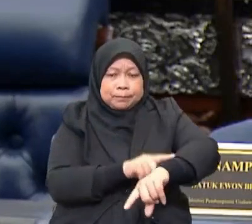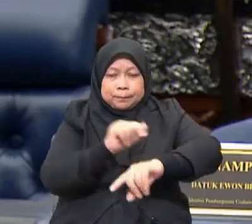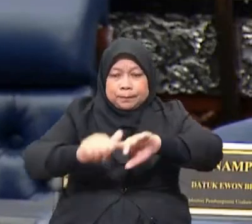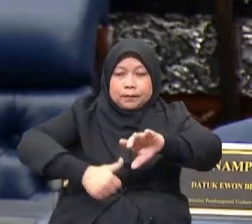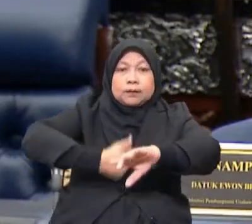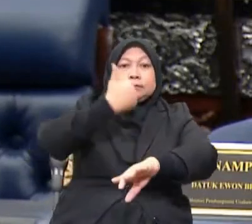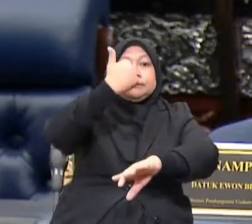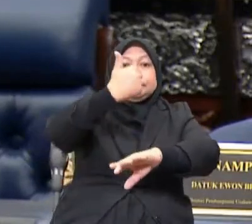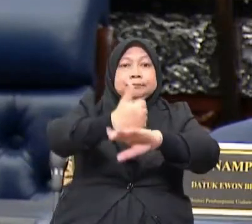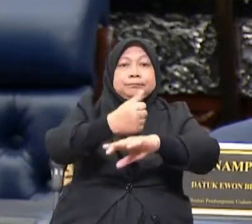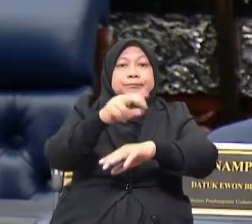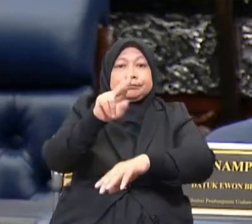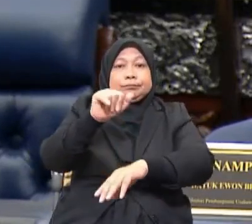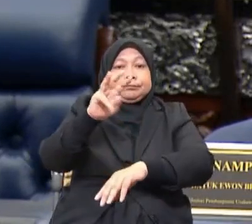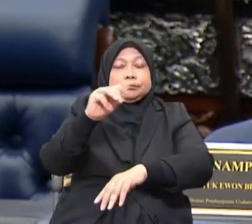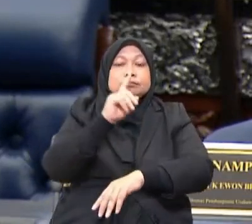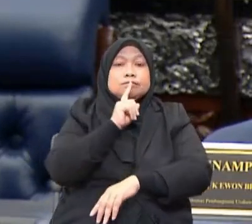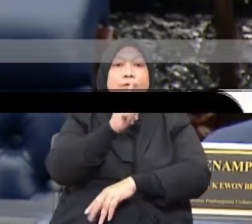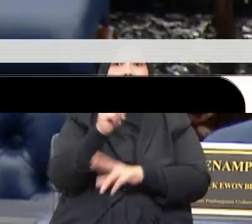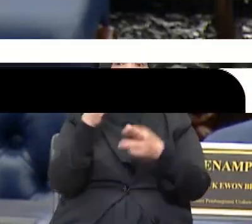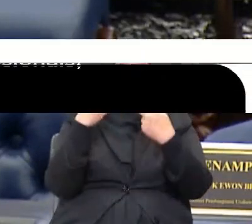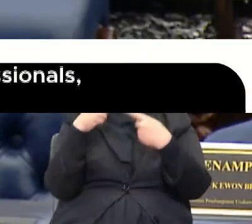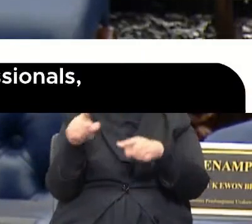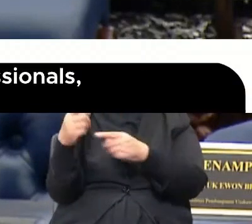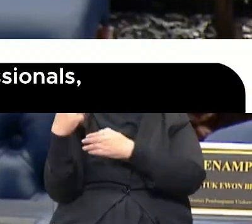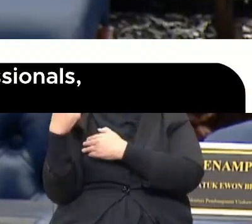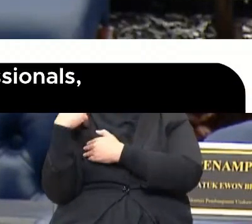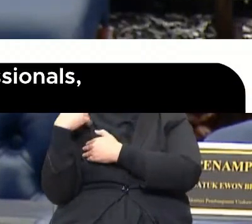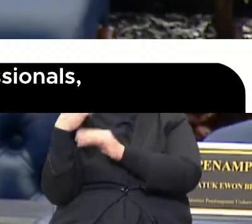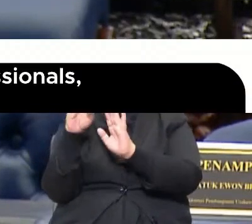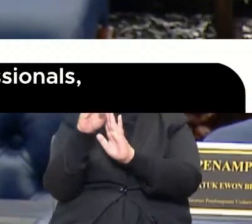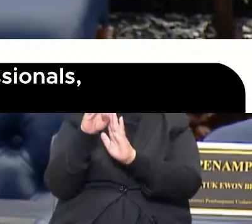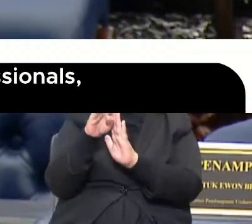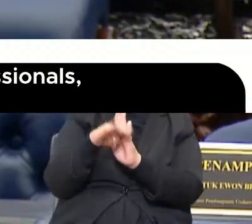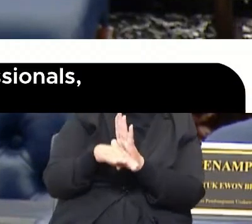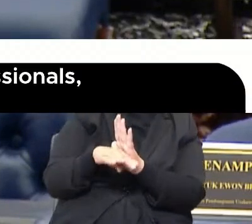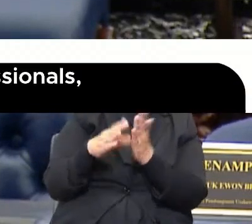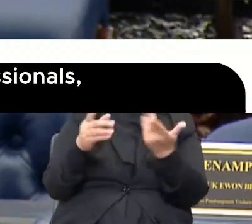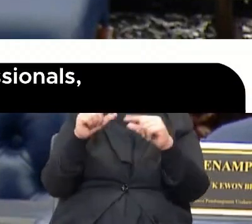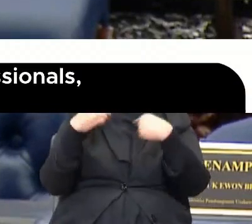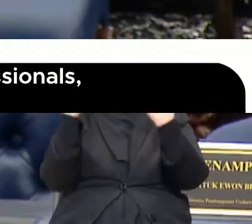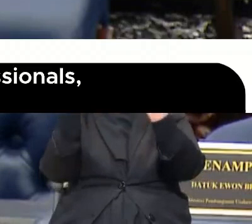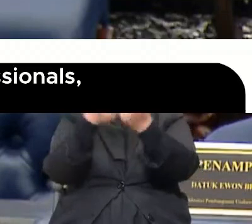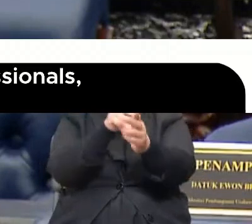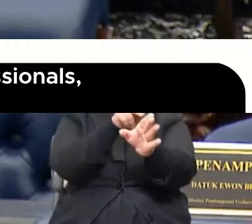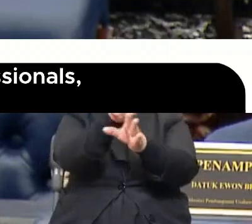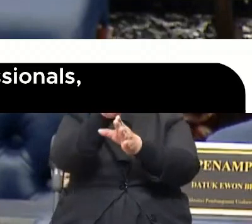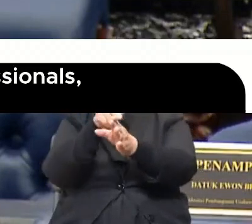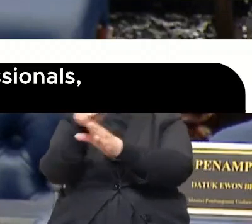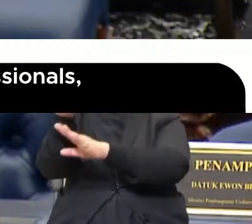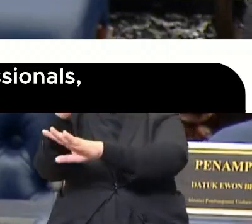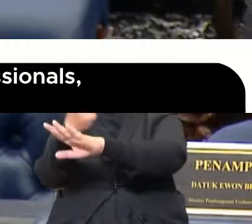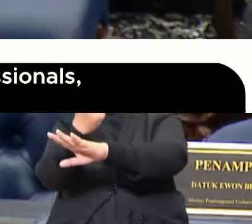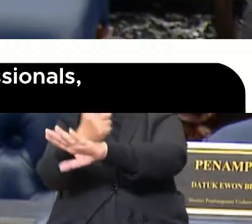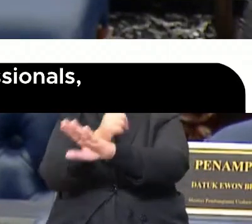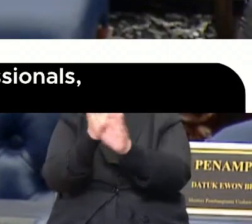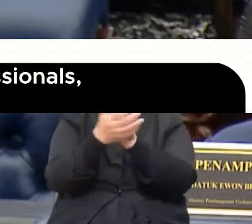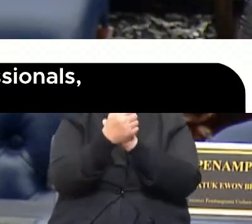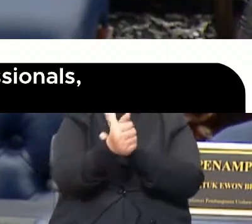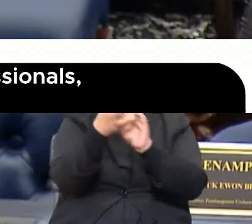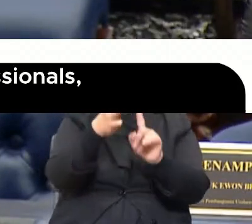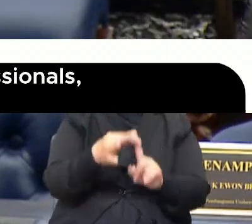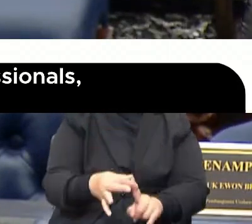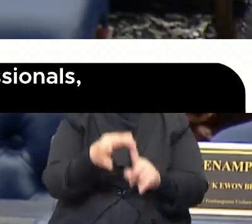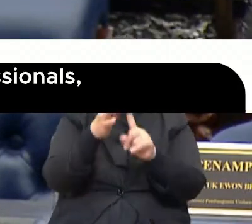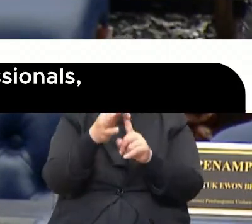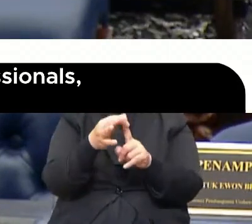Penubuhan UITM adalah sebagai respon terhadap kekurangan golongan profesional yang terlatih, terutama